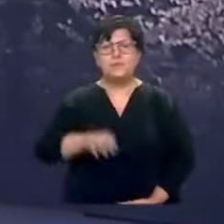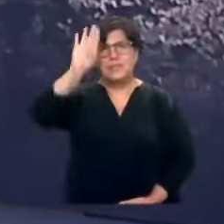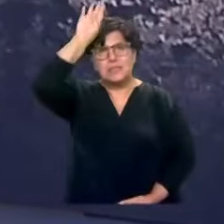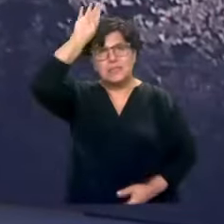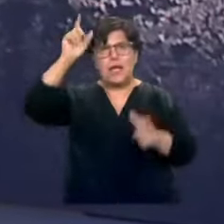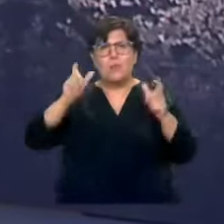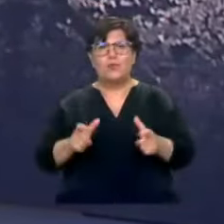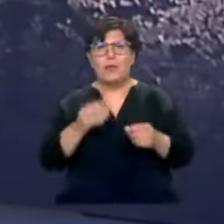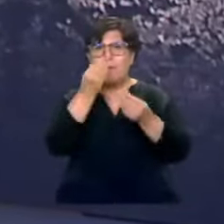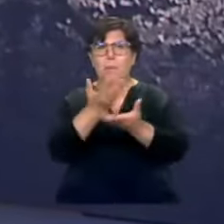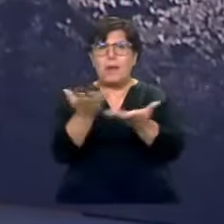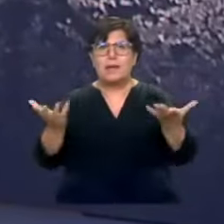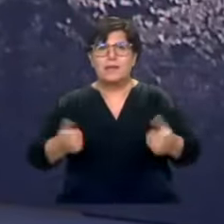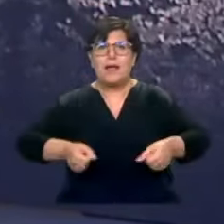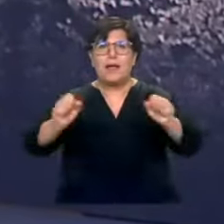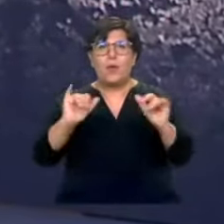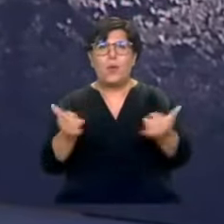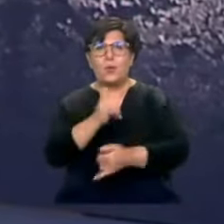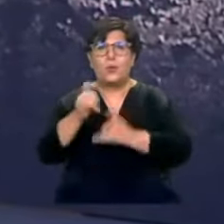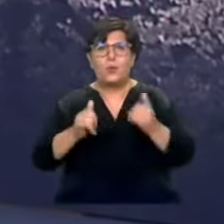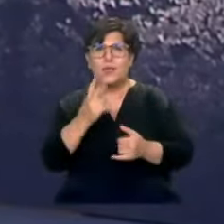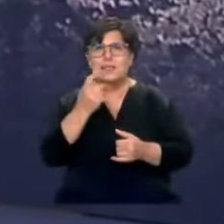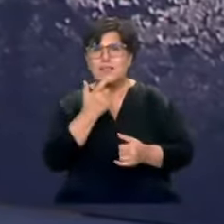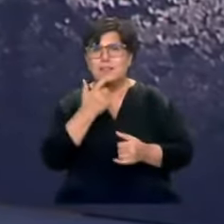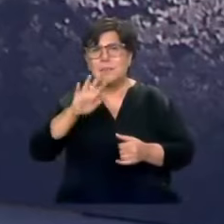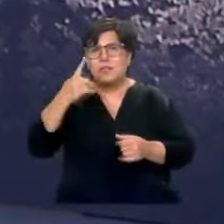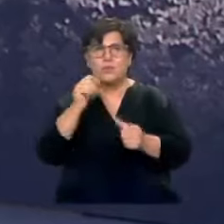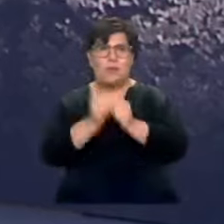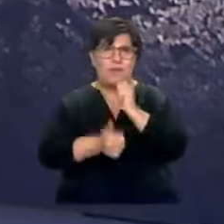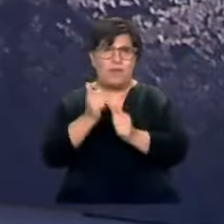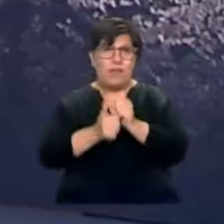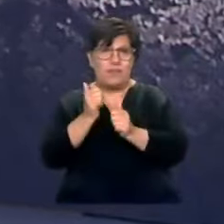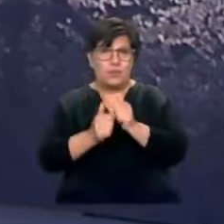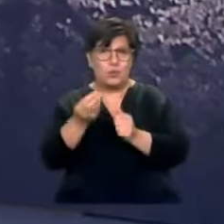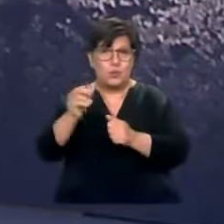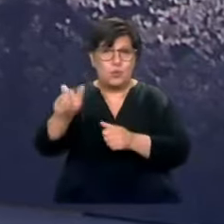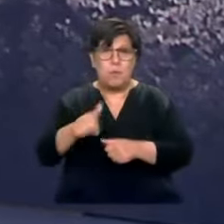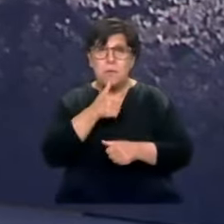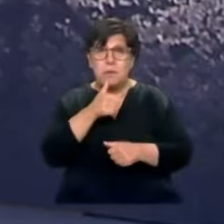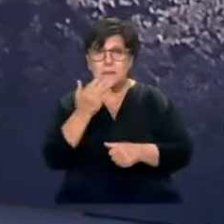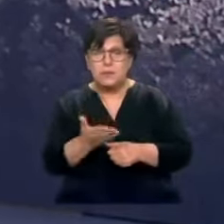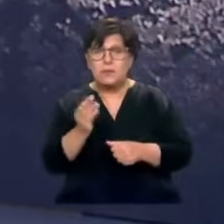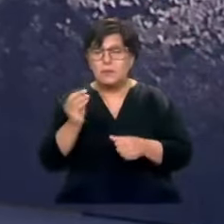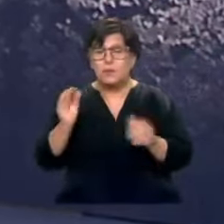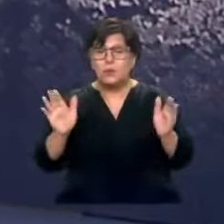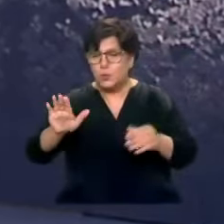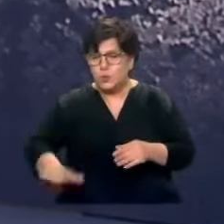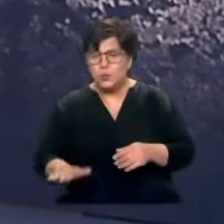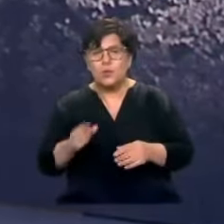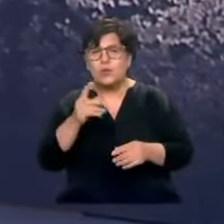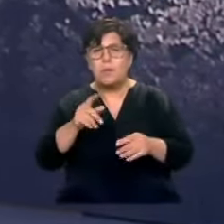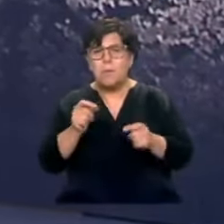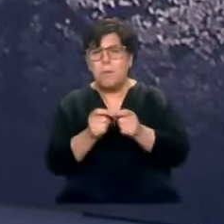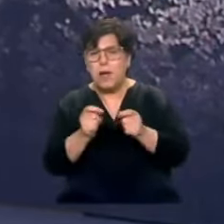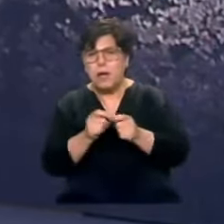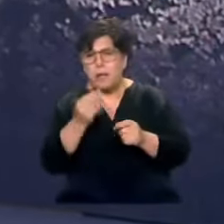İstanbul'da parkta oynayan 7 yaşındaki Bayram bir başka çocukla kavga etti. Kavga ettiği çocuğun babası küçük Bayram'ı markette